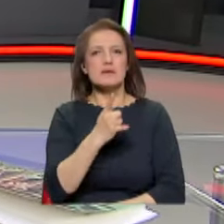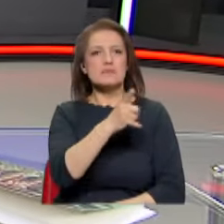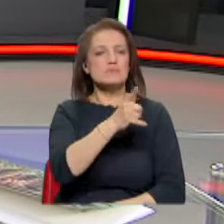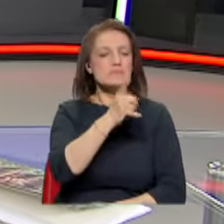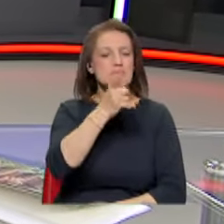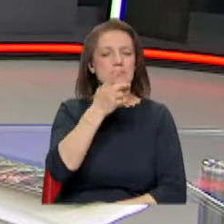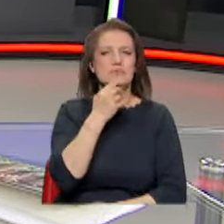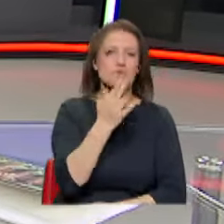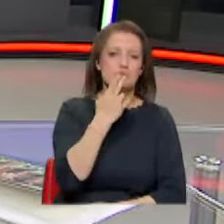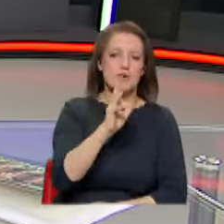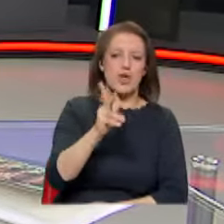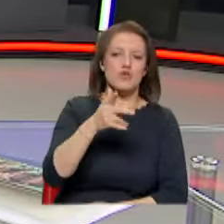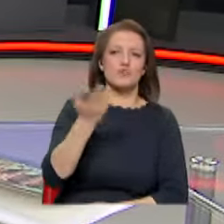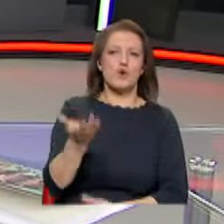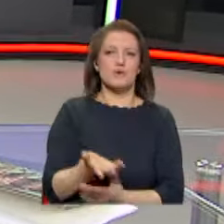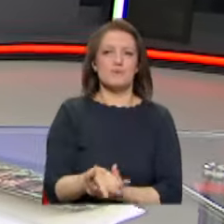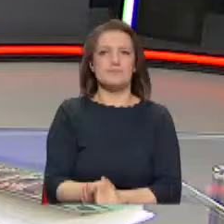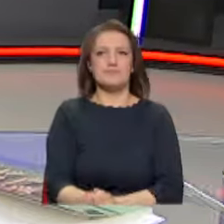geçmiyor.